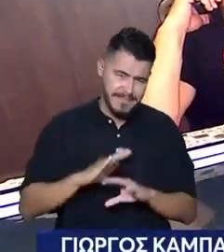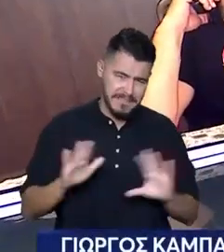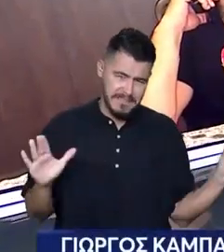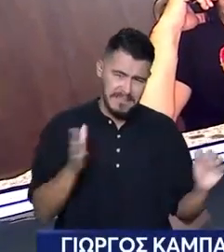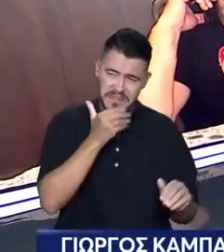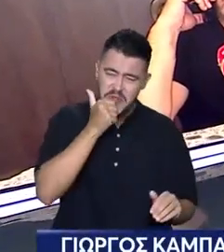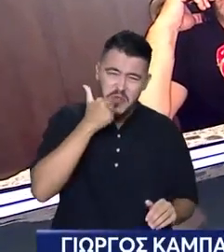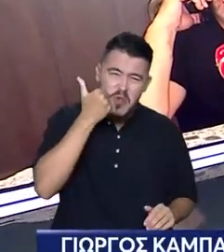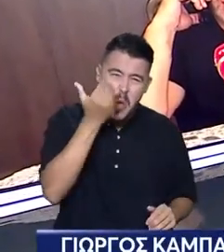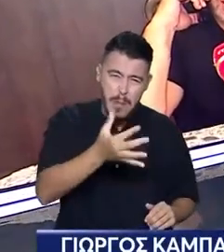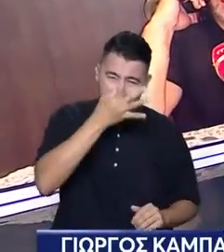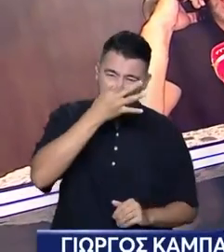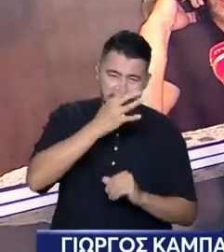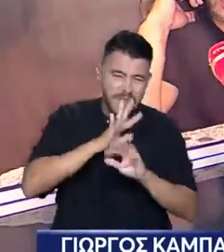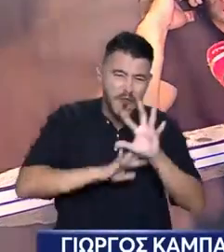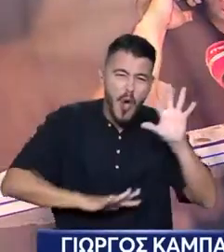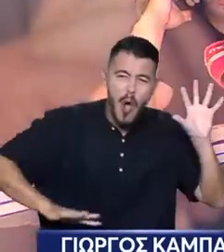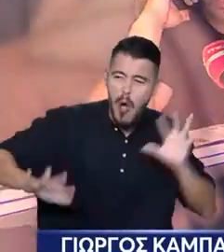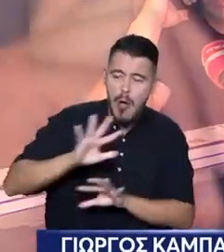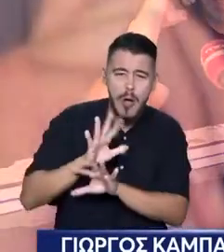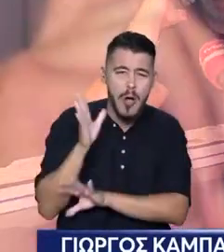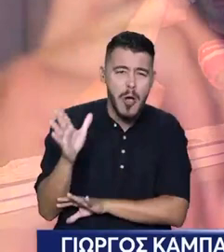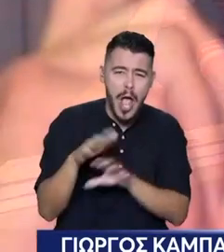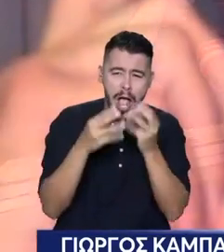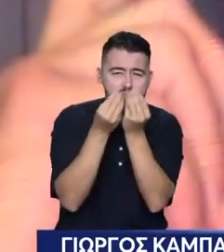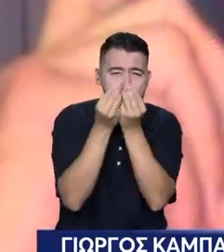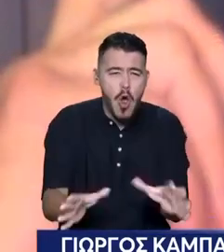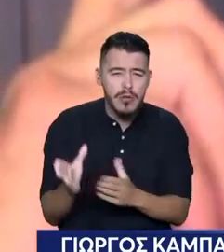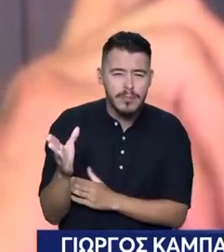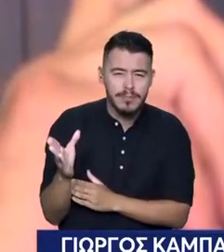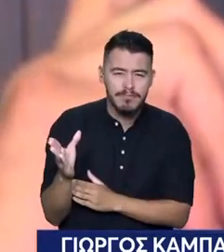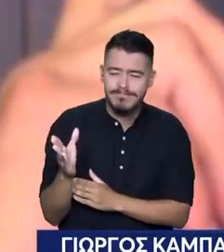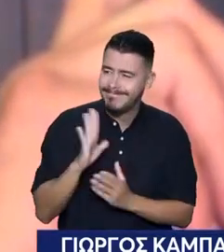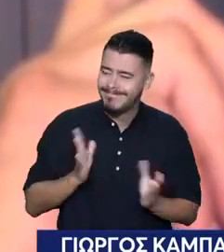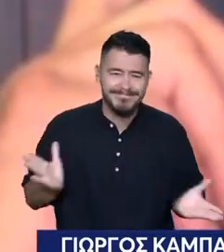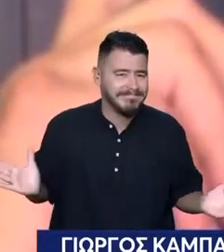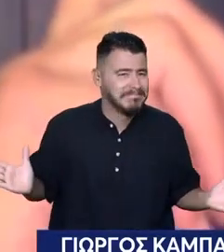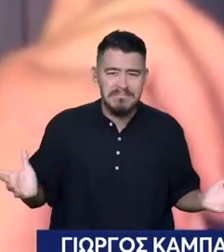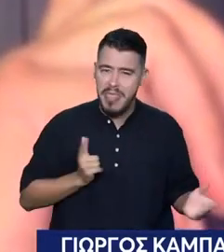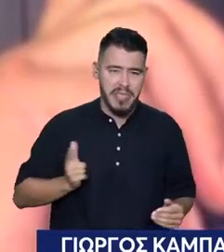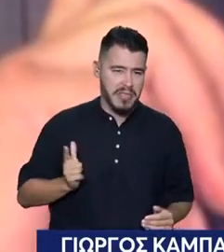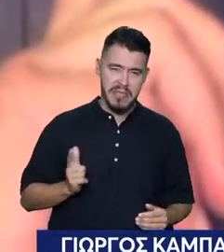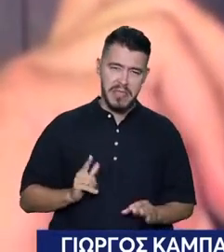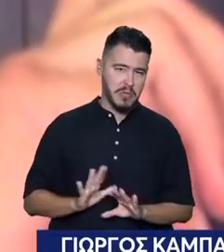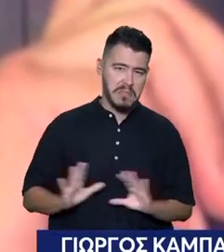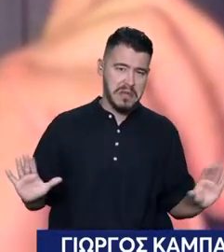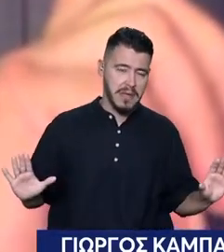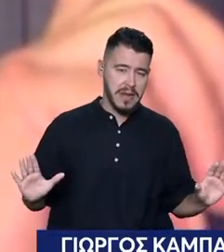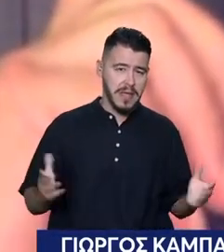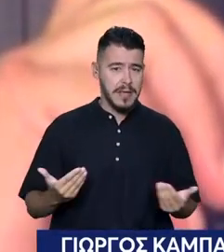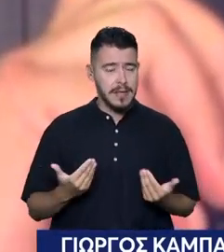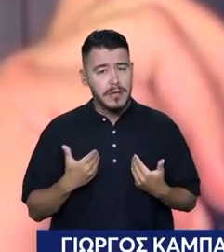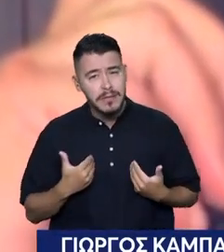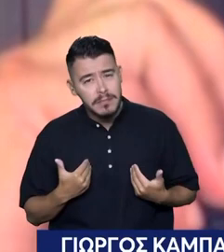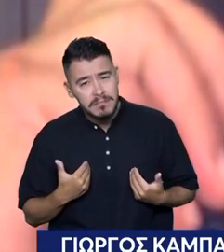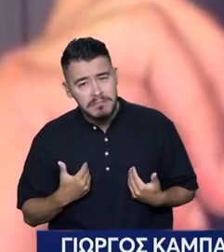Τέτοια δυσοδεία και τέτοια κατάντια δεν μπορούσα να φανταστώ ούτε εγώ που συμμετέχω στον πόνο